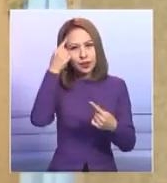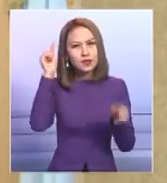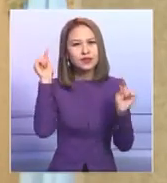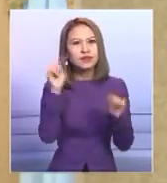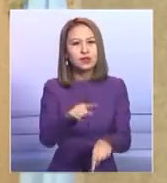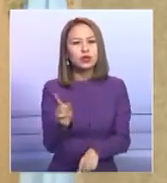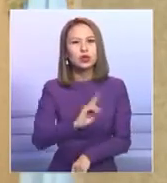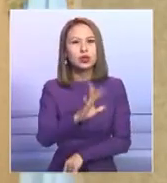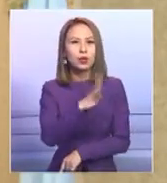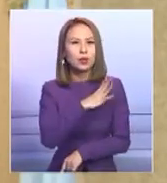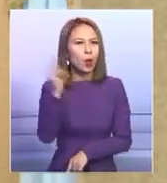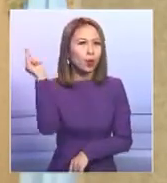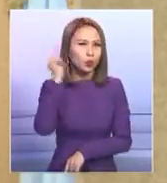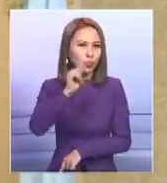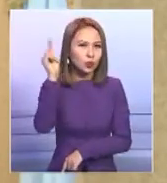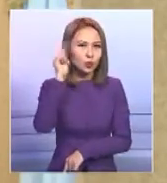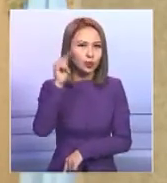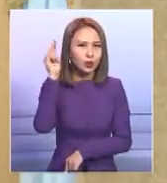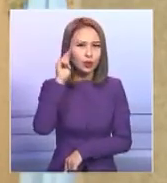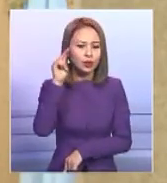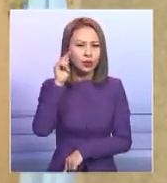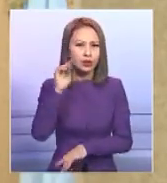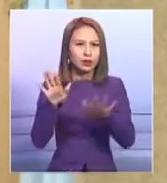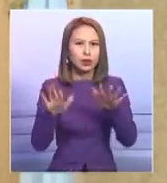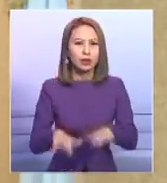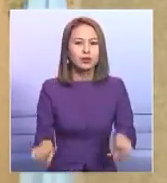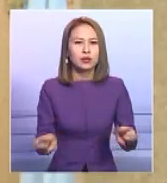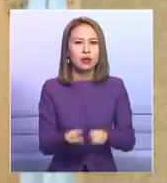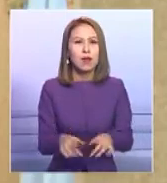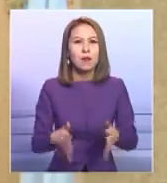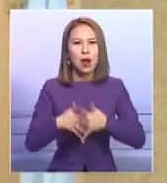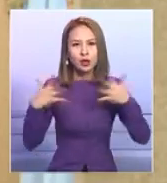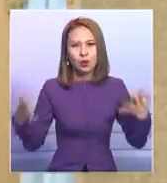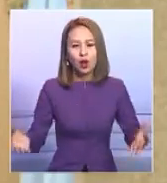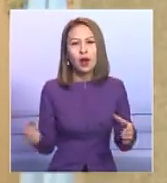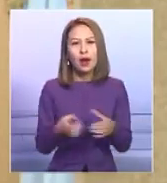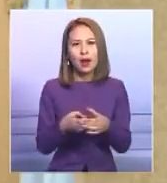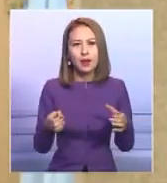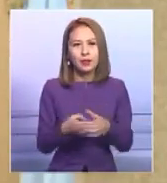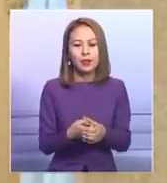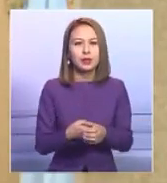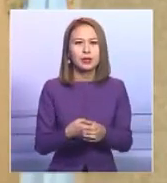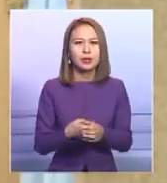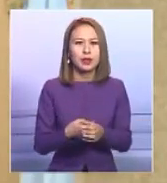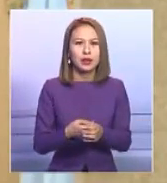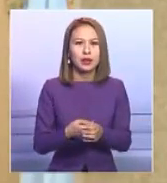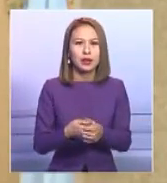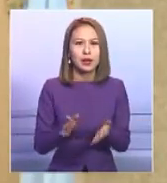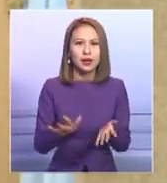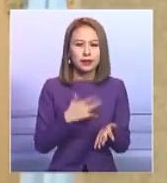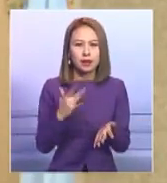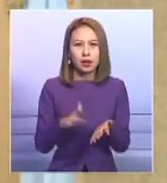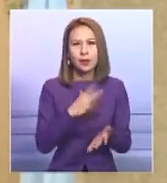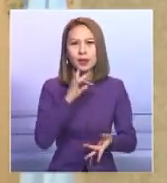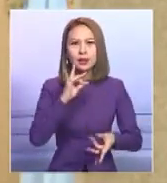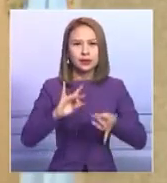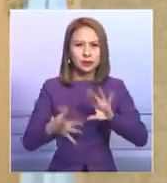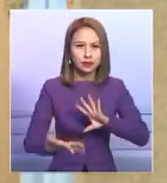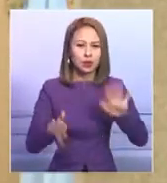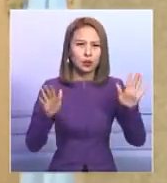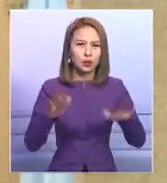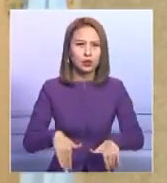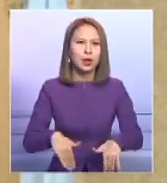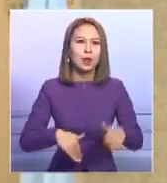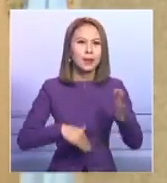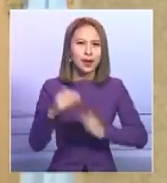барып оқуларын оқып, сол жақтағы үлкен компанияларда, Google сияқты, Facebook сияқты үлкен компанияларда тәжірибеден